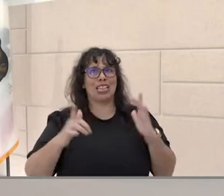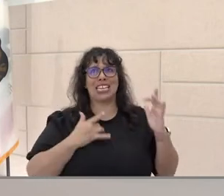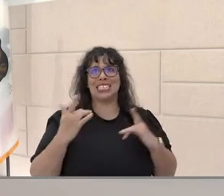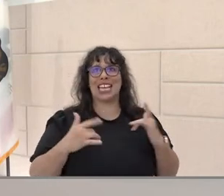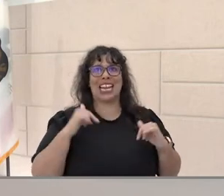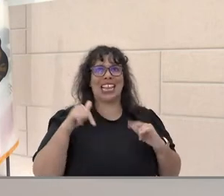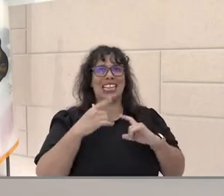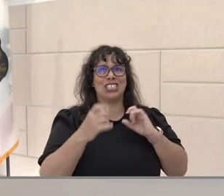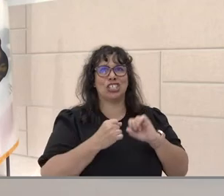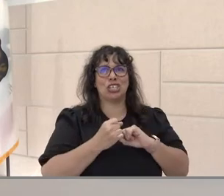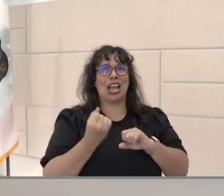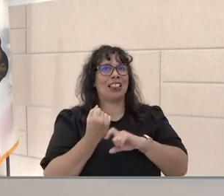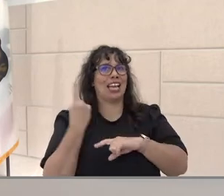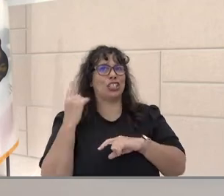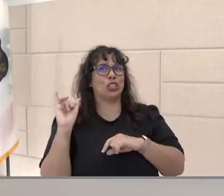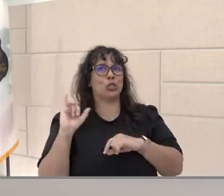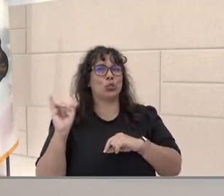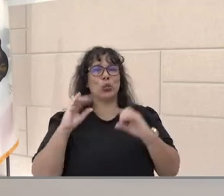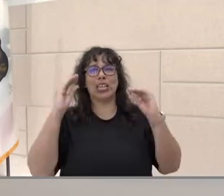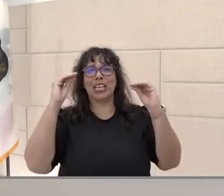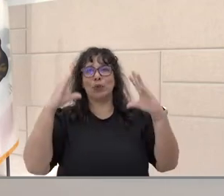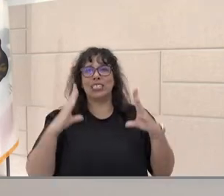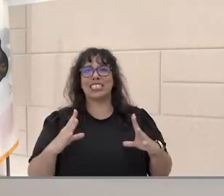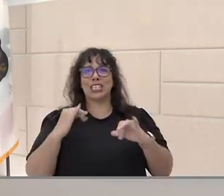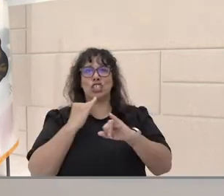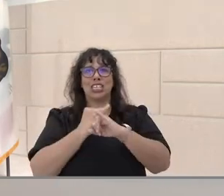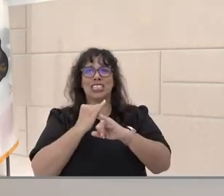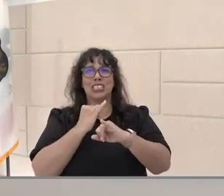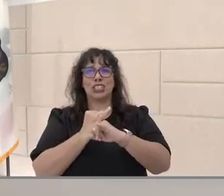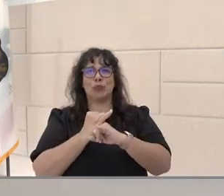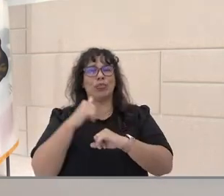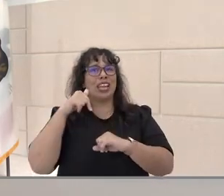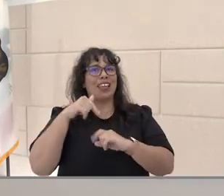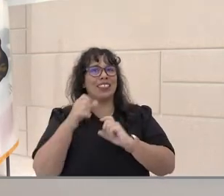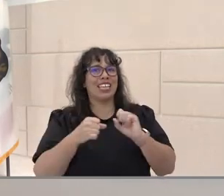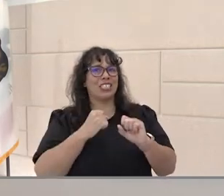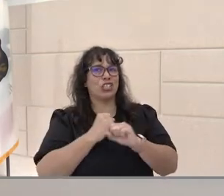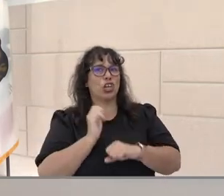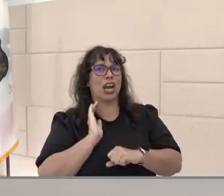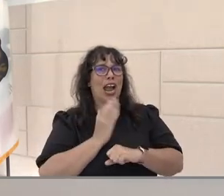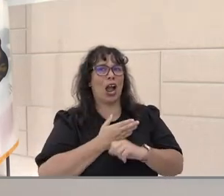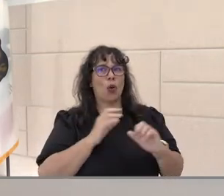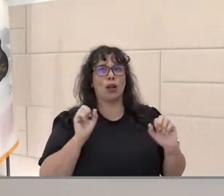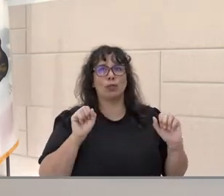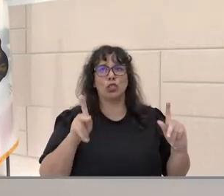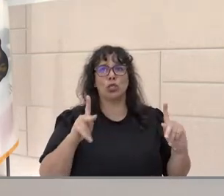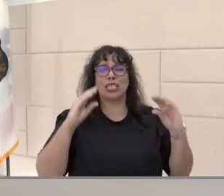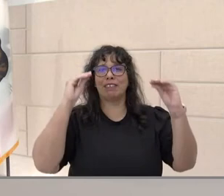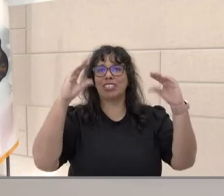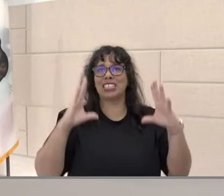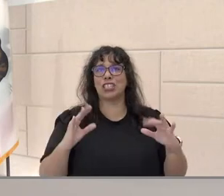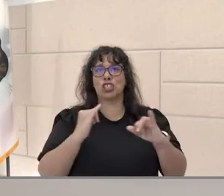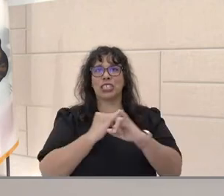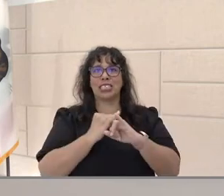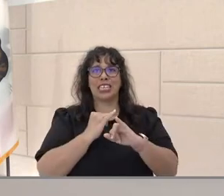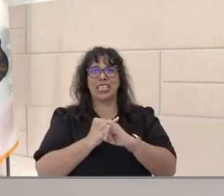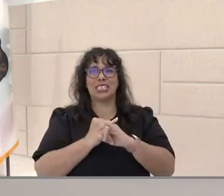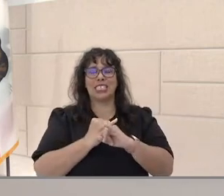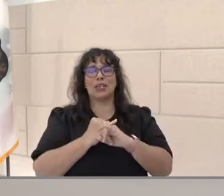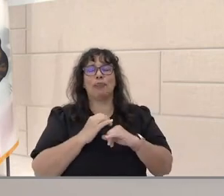ង្ហាត់ដល់សិស្សទាំងអស់ហ្នឹងខ្ញុំមានការរំភើបសម្រាប់ឆ្នាំនេះនិងឆ្នាំមុនឆ្នាំនេះយើងមានឱកាសដើម្បីឲ្យគ្